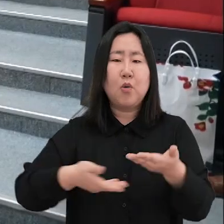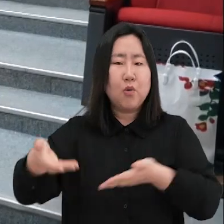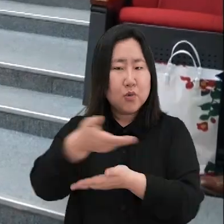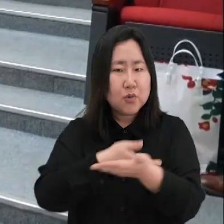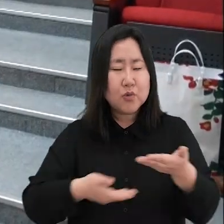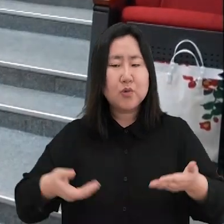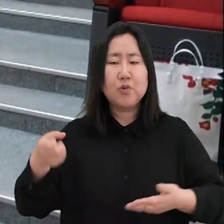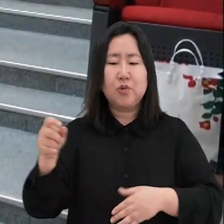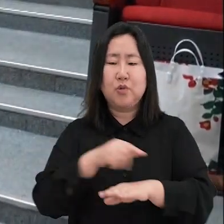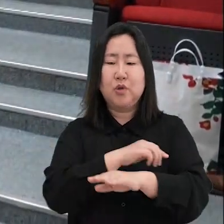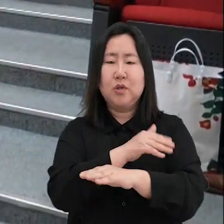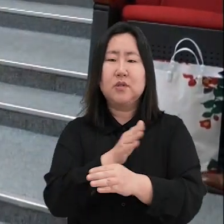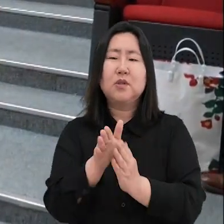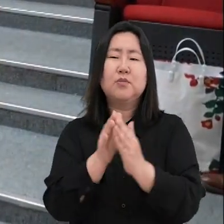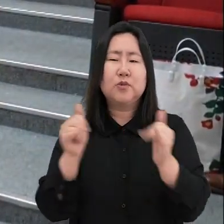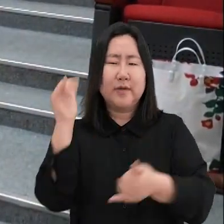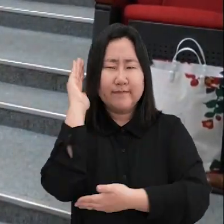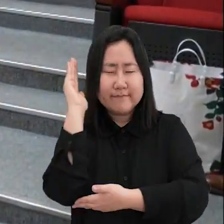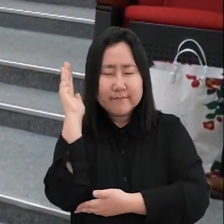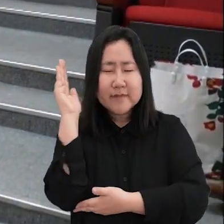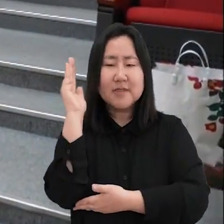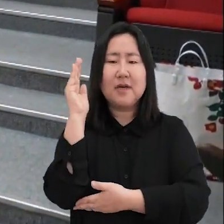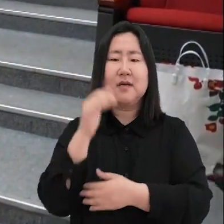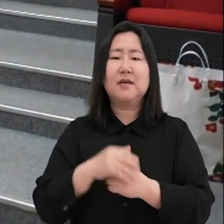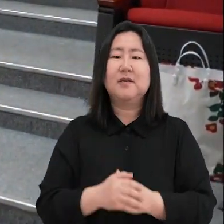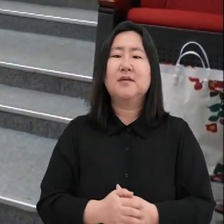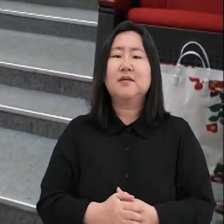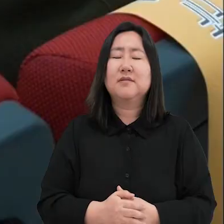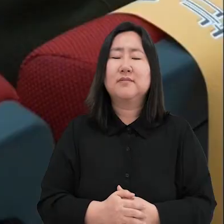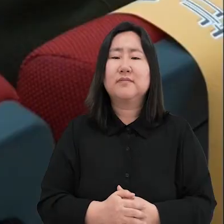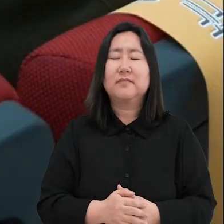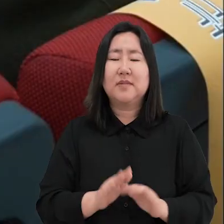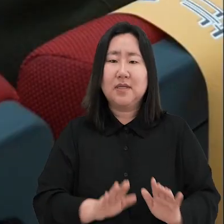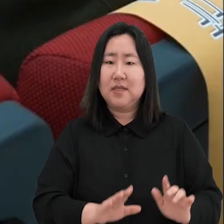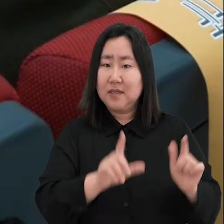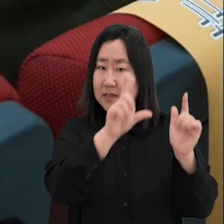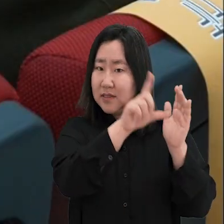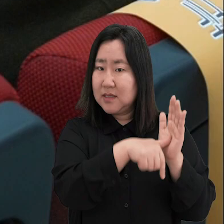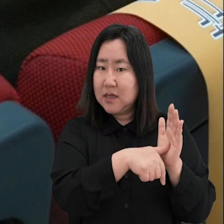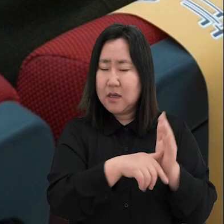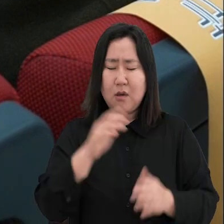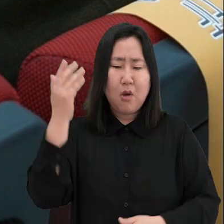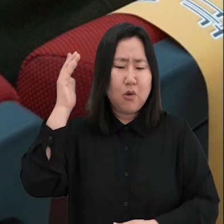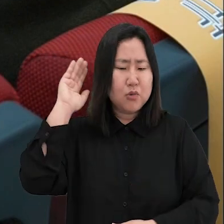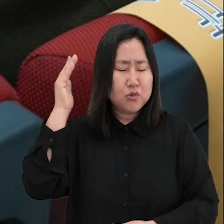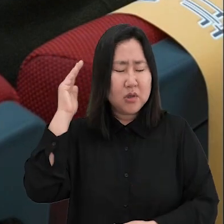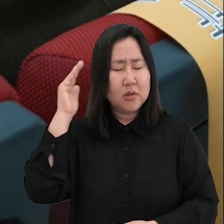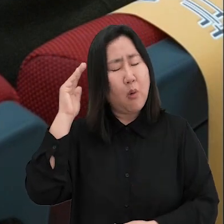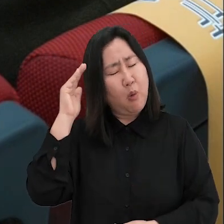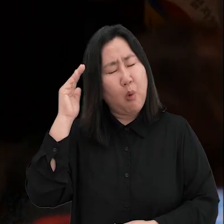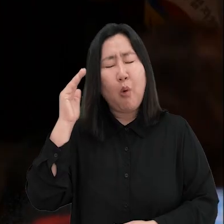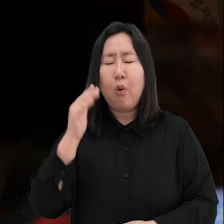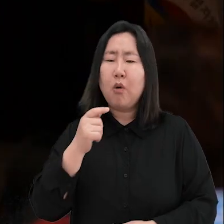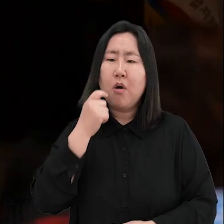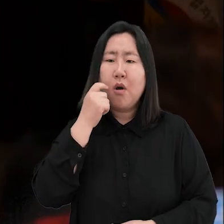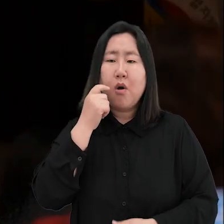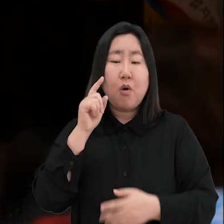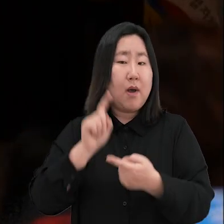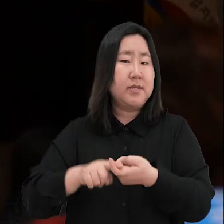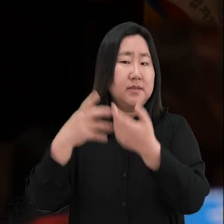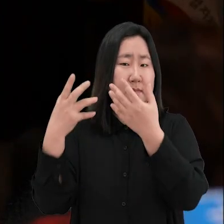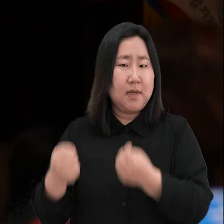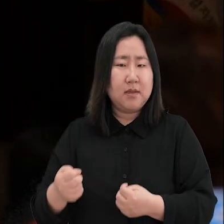순으로 진행됐습니다 특히 이날은 최근 공직사회의 큰 화두인 인공지능 AI